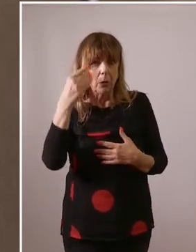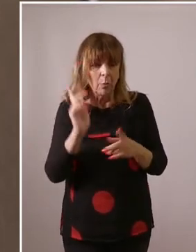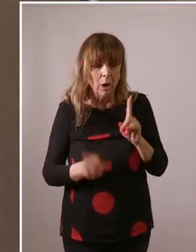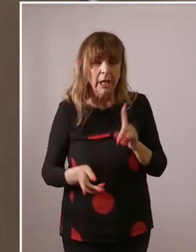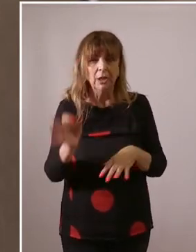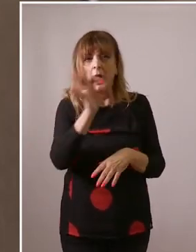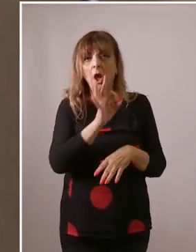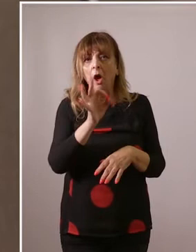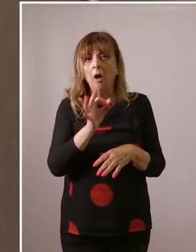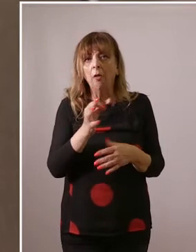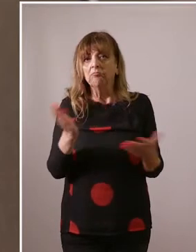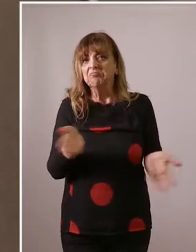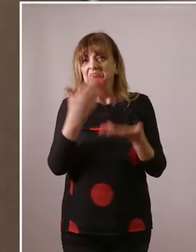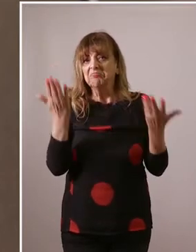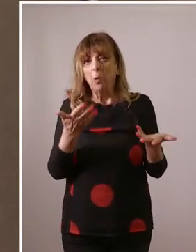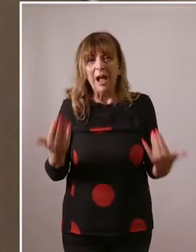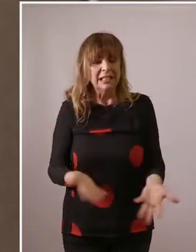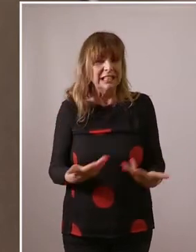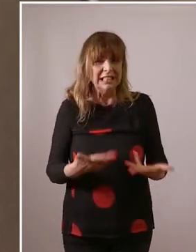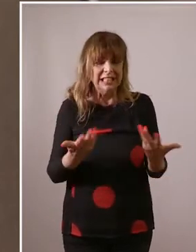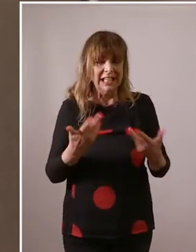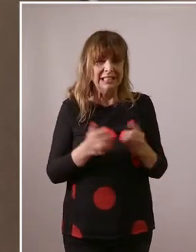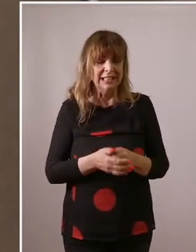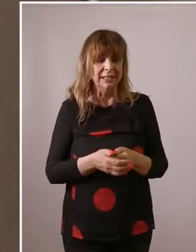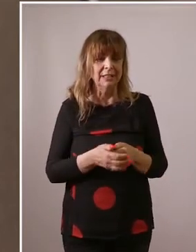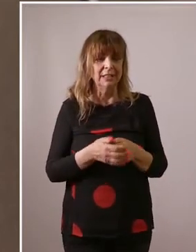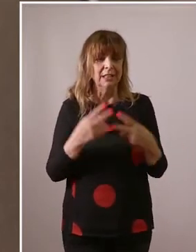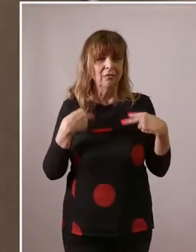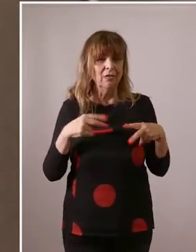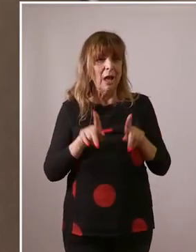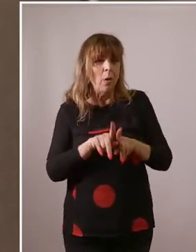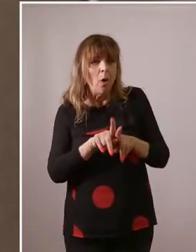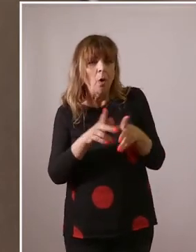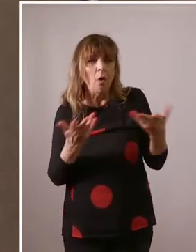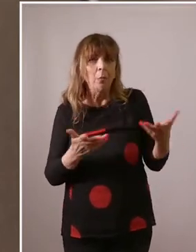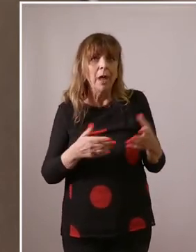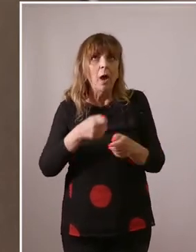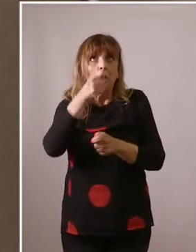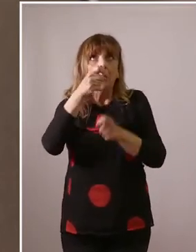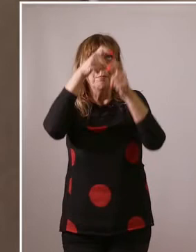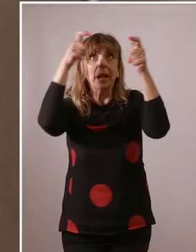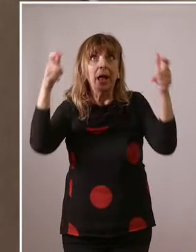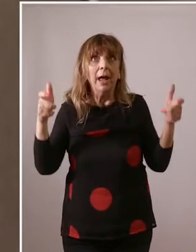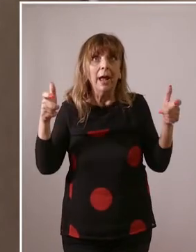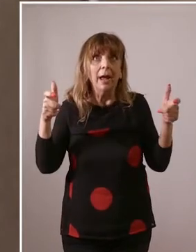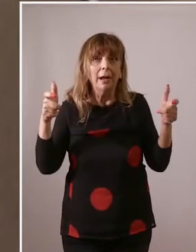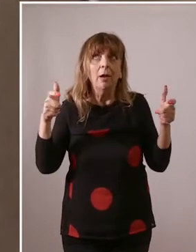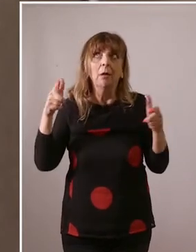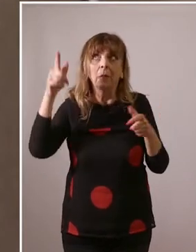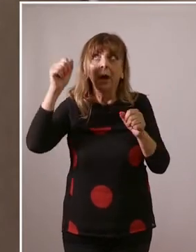le cose più frivole viviamo sotto una sorta di ombrello che è in grado di mappare